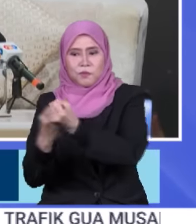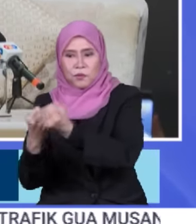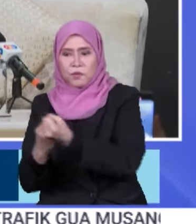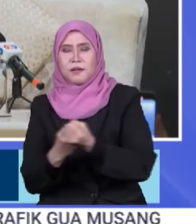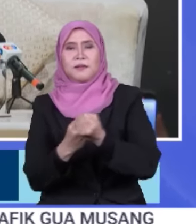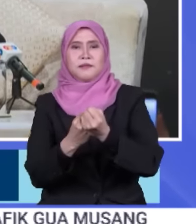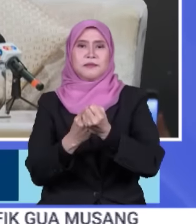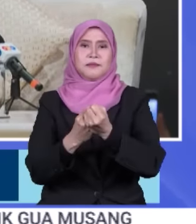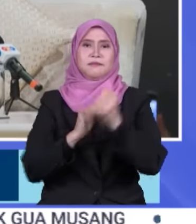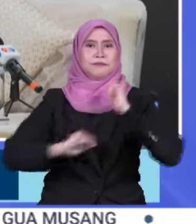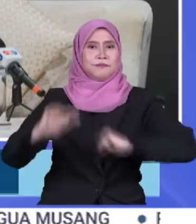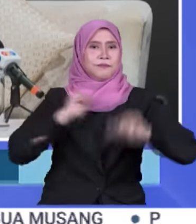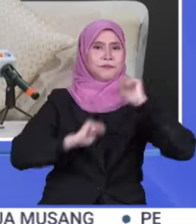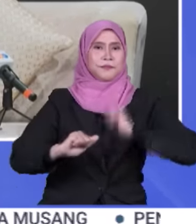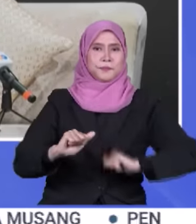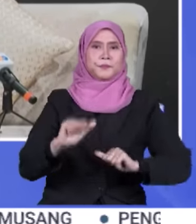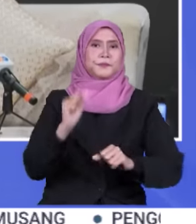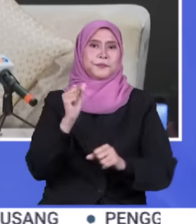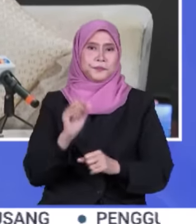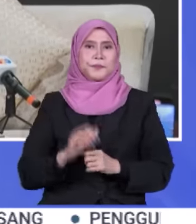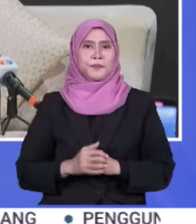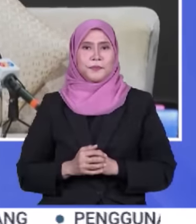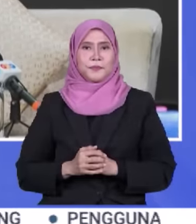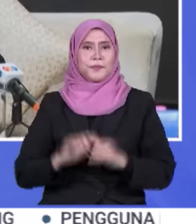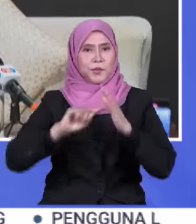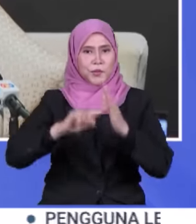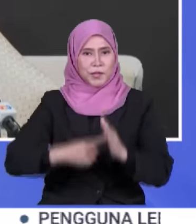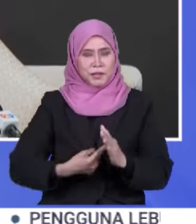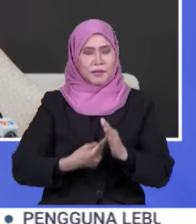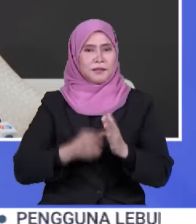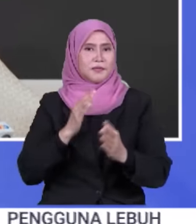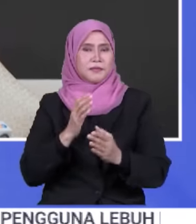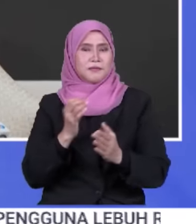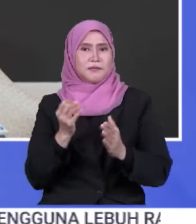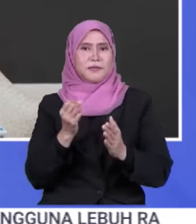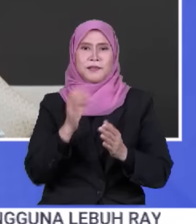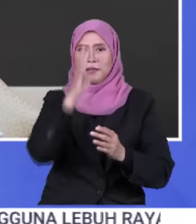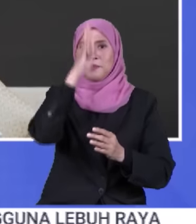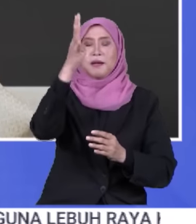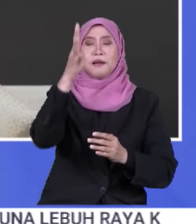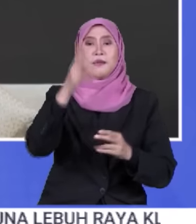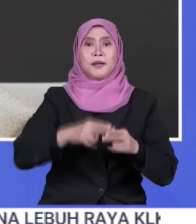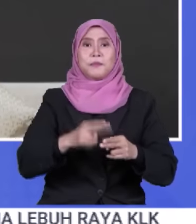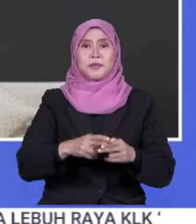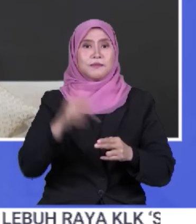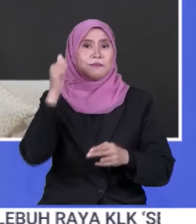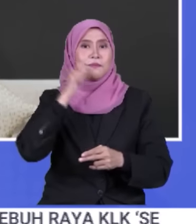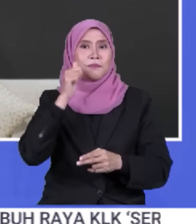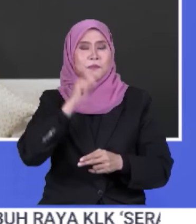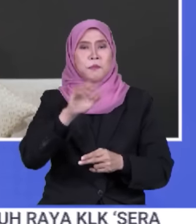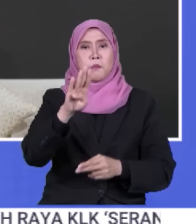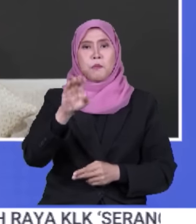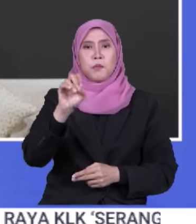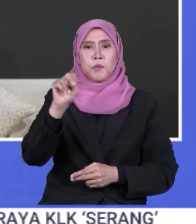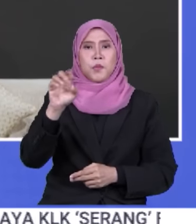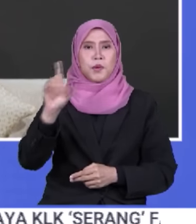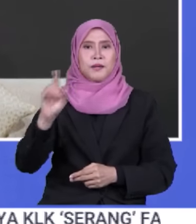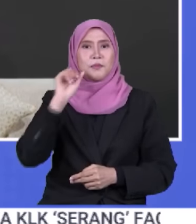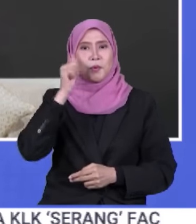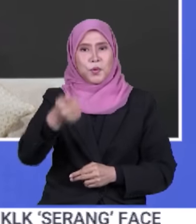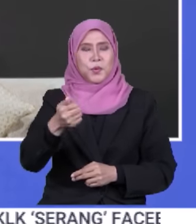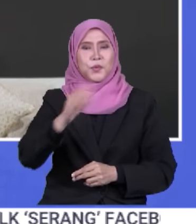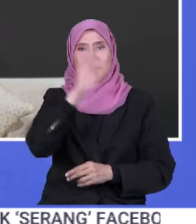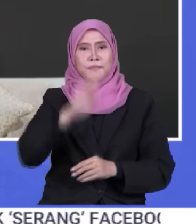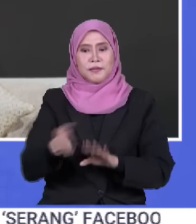sepanjang perjalanan kejaya seninya. Beliau mula mencipta nama di Hollywood menerusi watak gadis Bond bagi filem Tomorrow Never